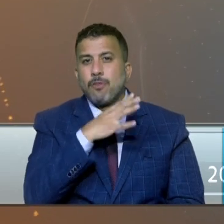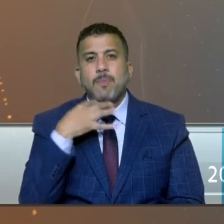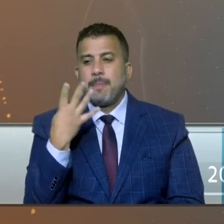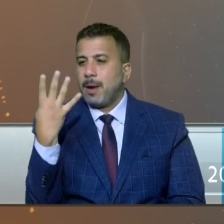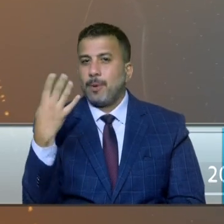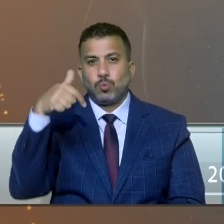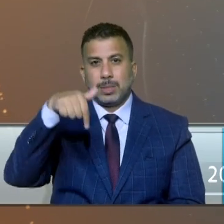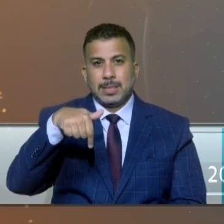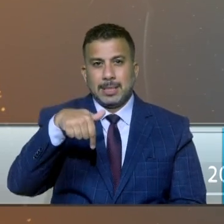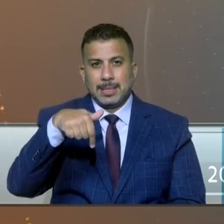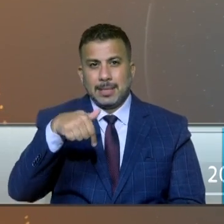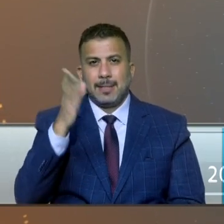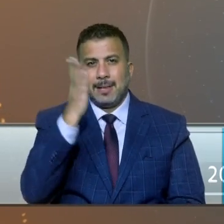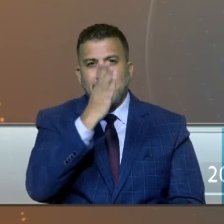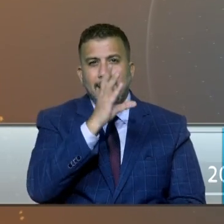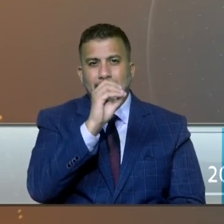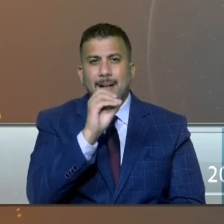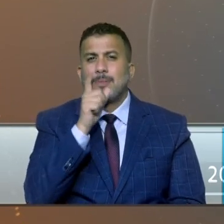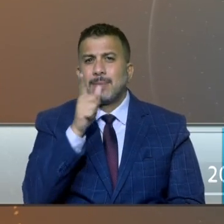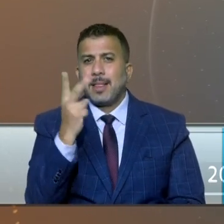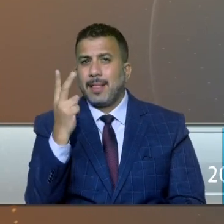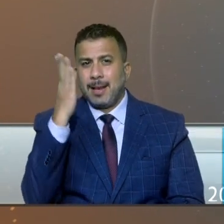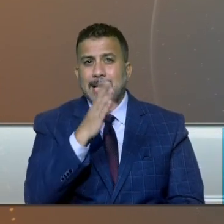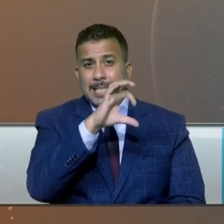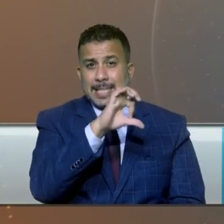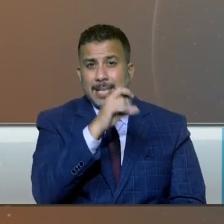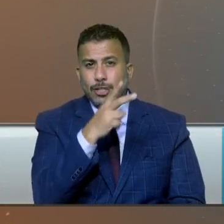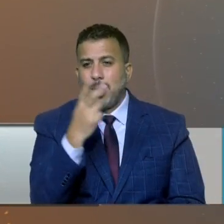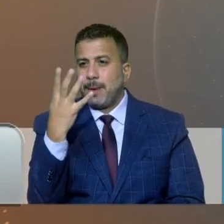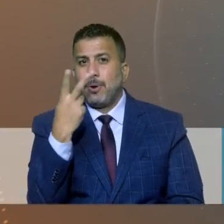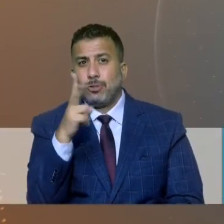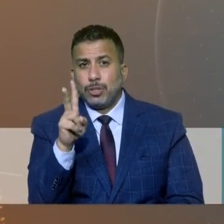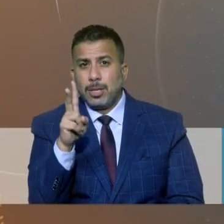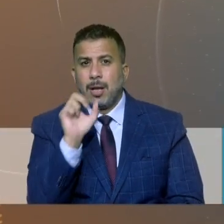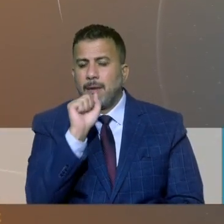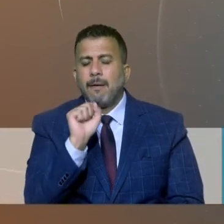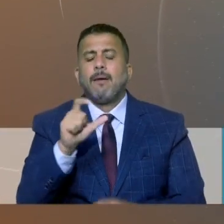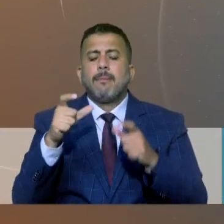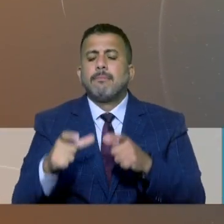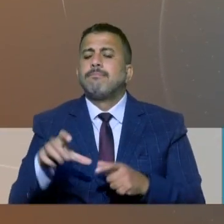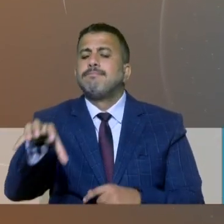464 الموافقه الثاني سبتمبر 2024 كل في مقره